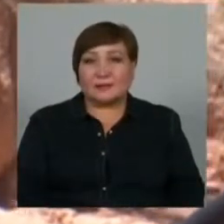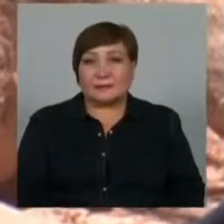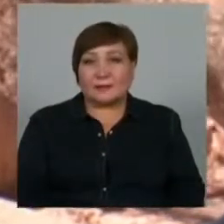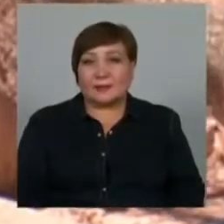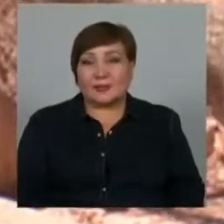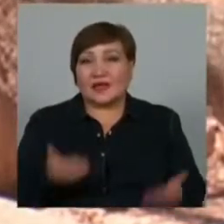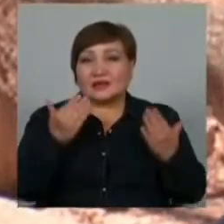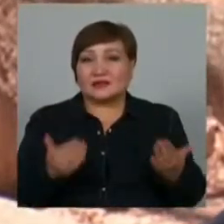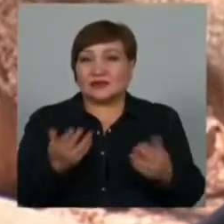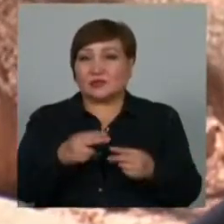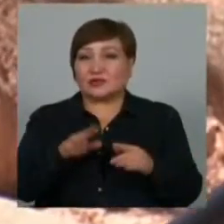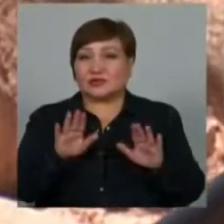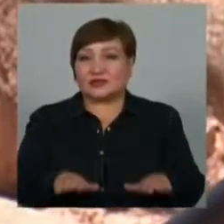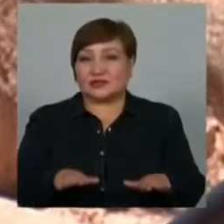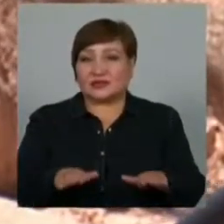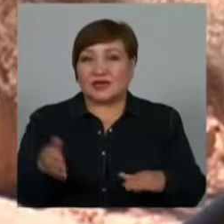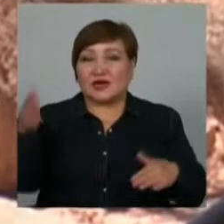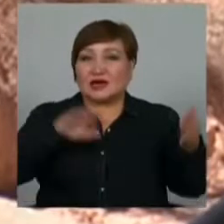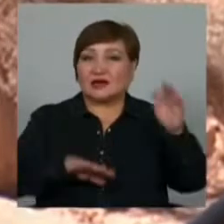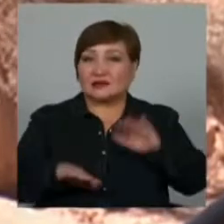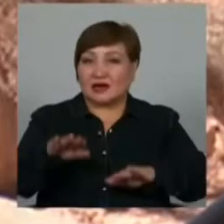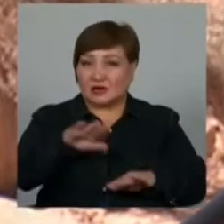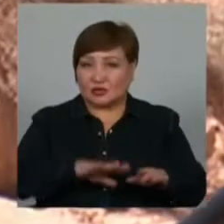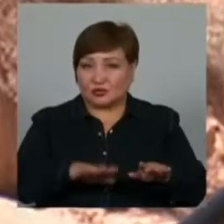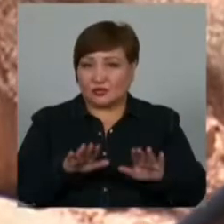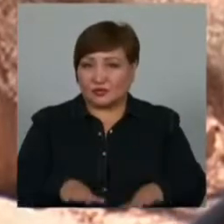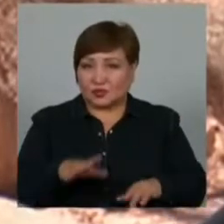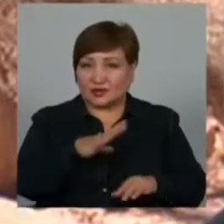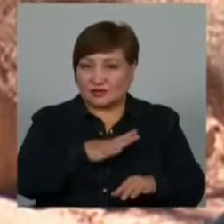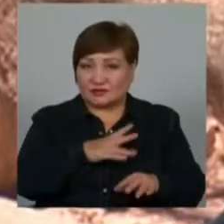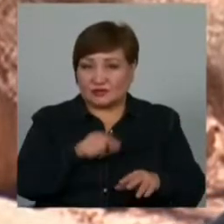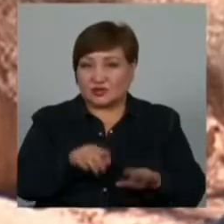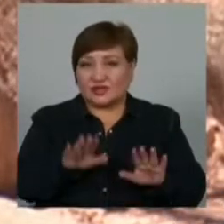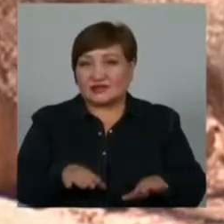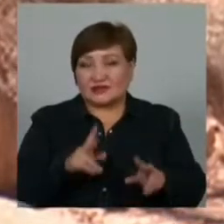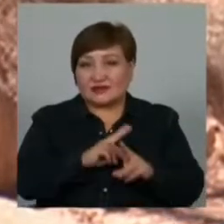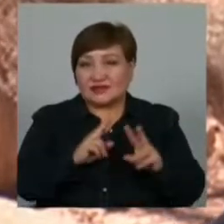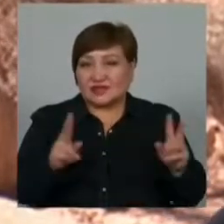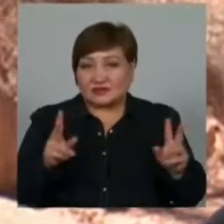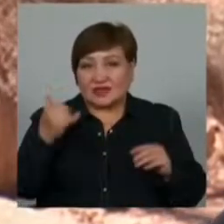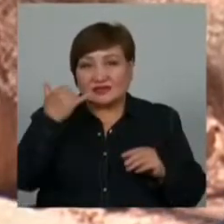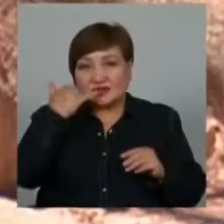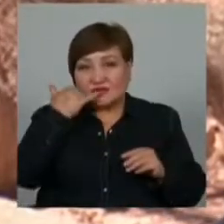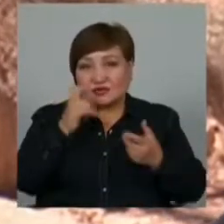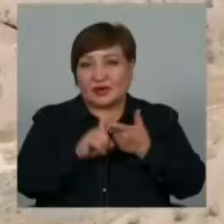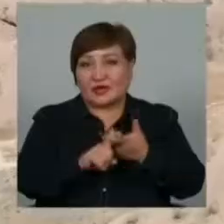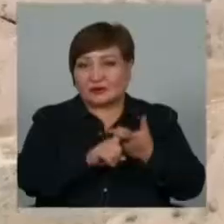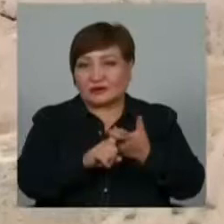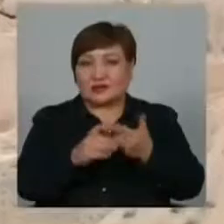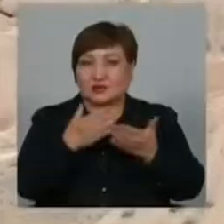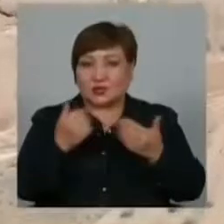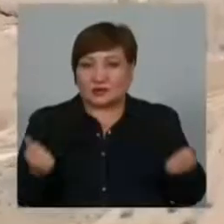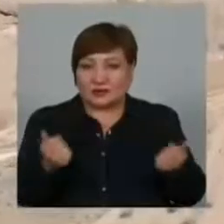Иә, енді бұл жерде енді тау саласы болғаннан кейін бұл жерде ешқандай жаңағы телефон байланысы жоқ.